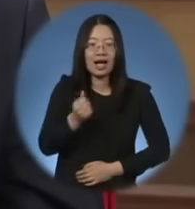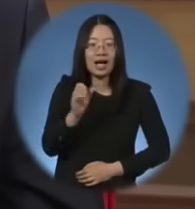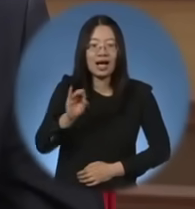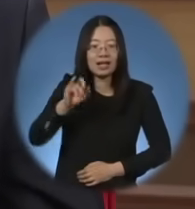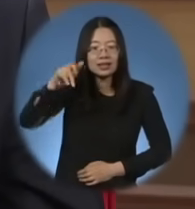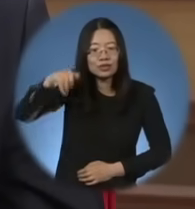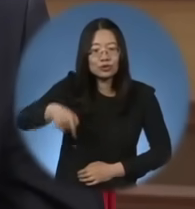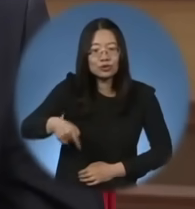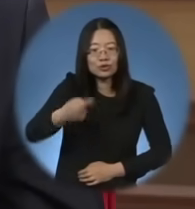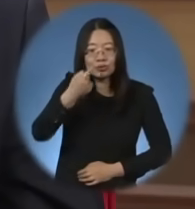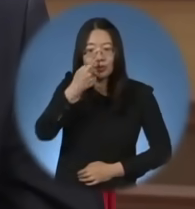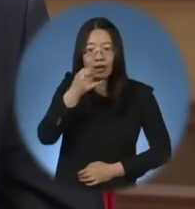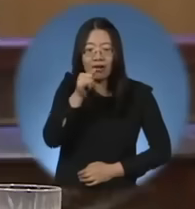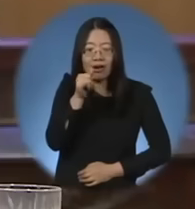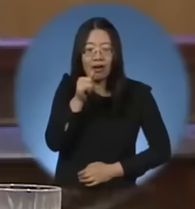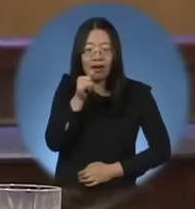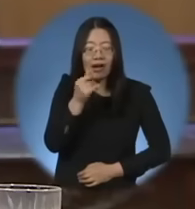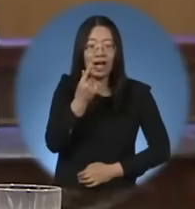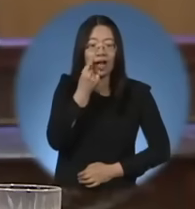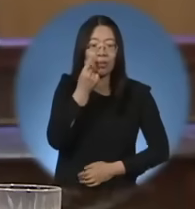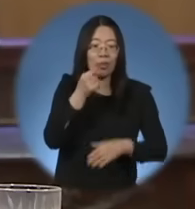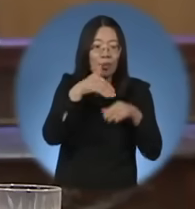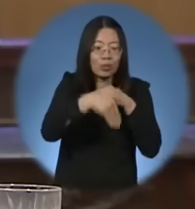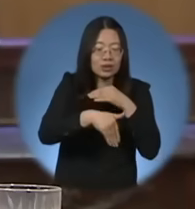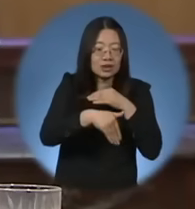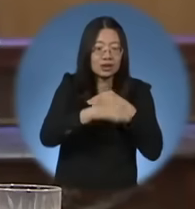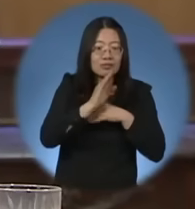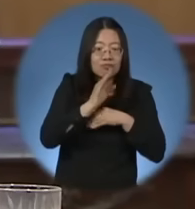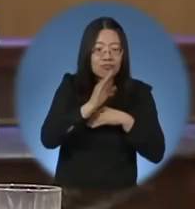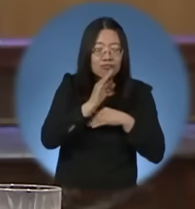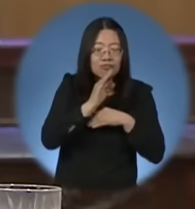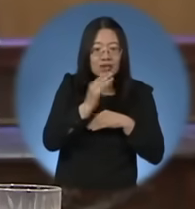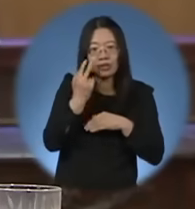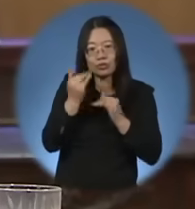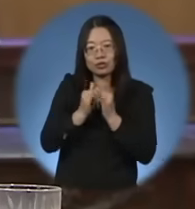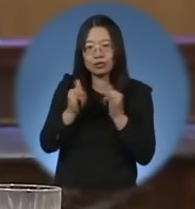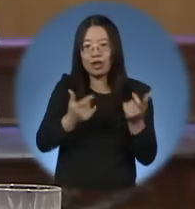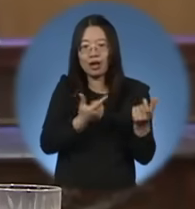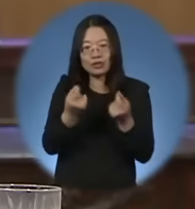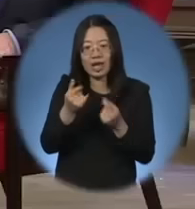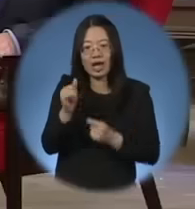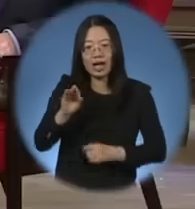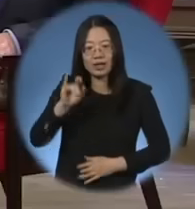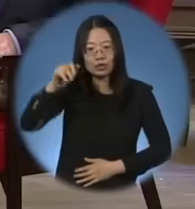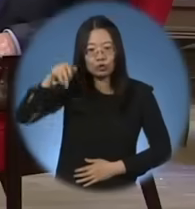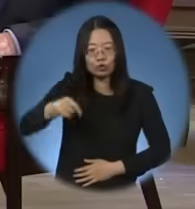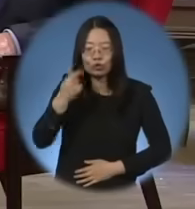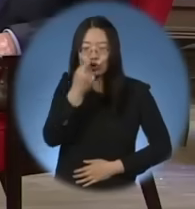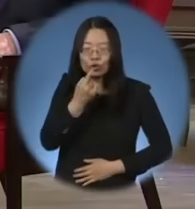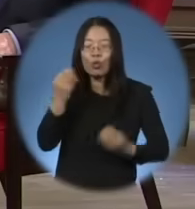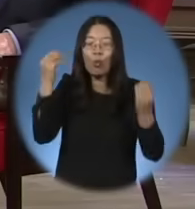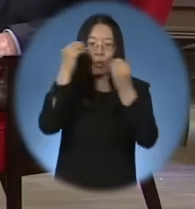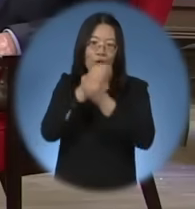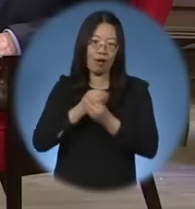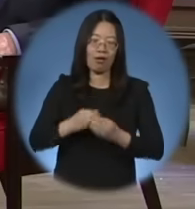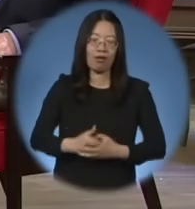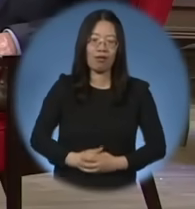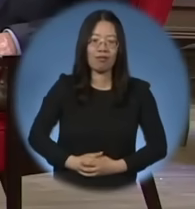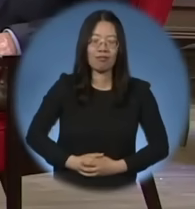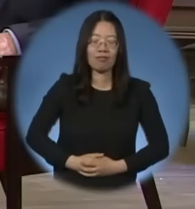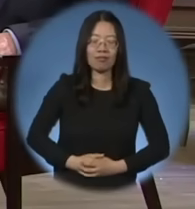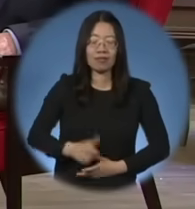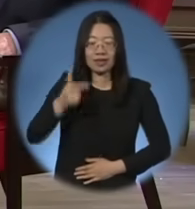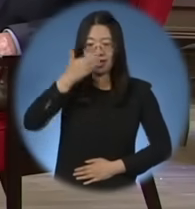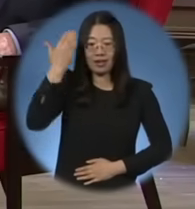배워요 하이쿠 하이쿠 그건 일본식 맞아요 미국 사람 다 하이쿠를 알아요 아 그래요